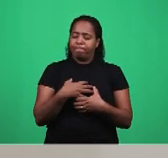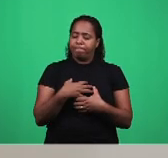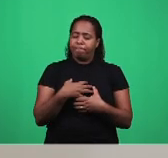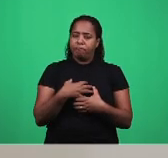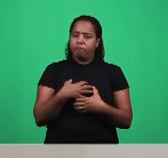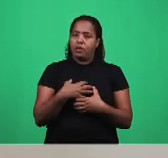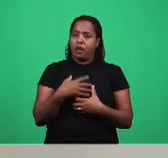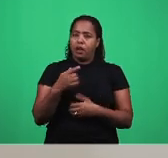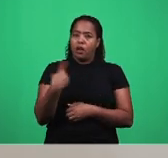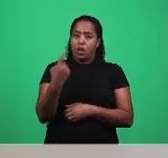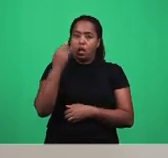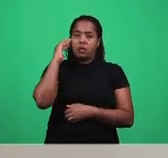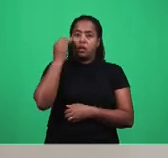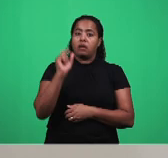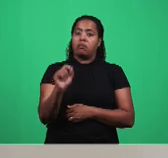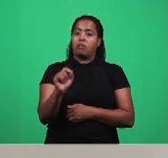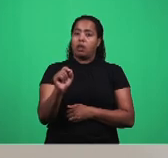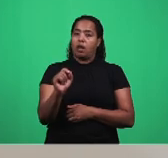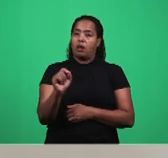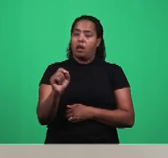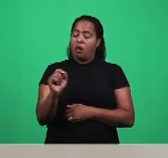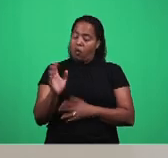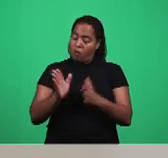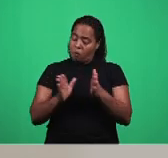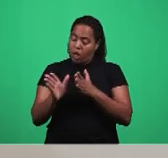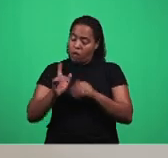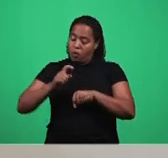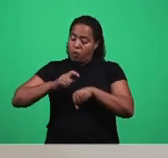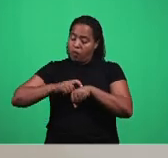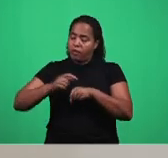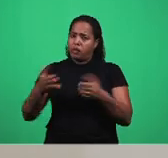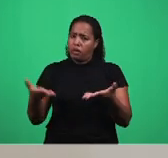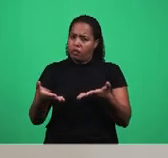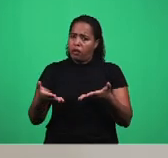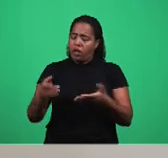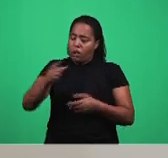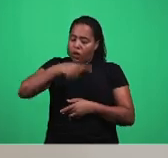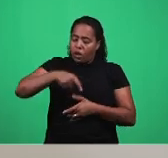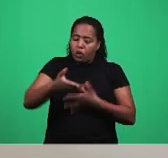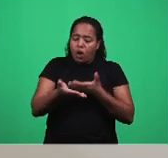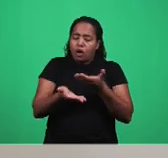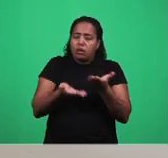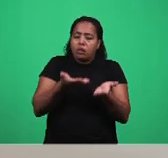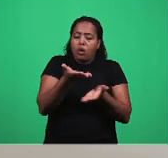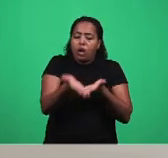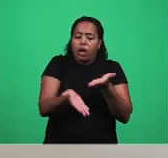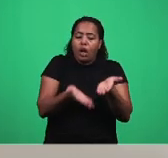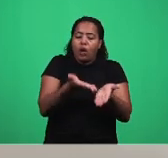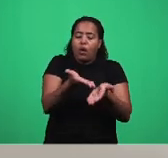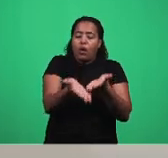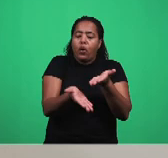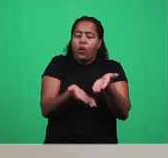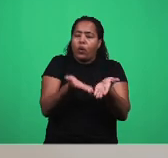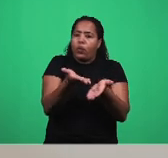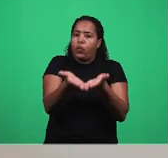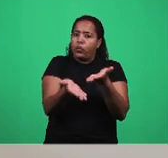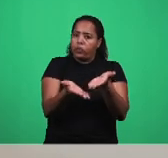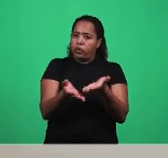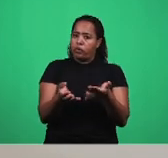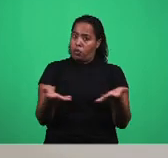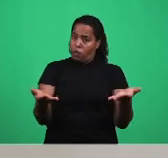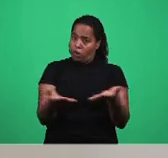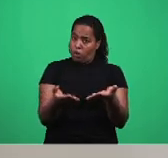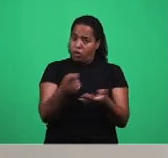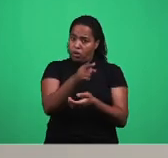comprenons, nous prenons soin des nôtres, et la forme que nous avons, c'est celle-là. Les frères et sœurs nous écoutent ici, nous vous apportons